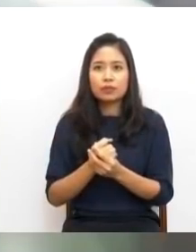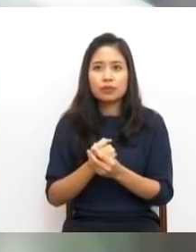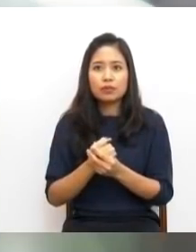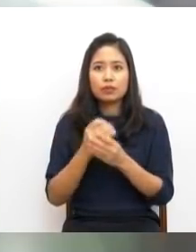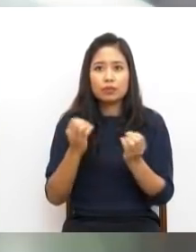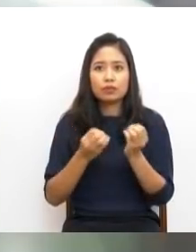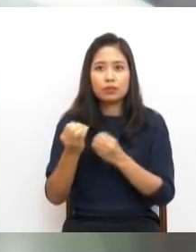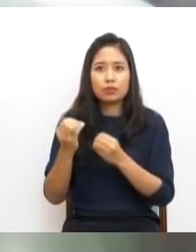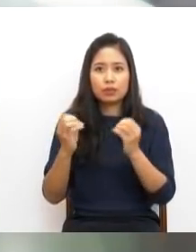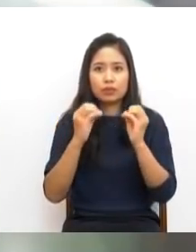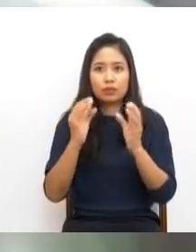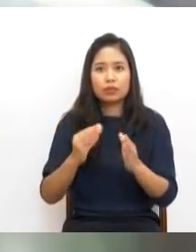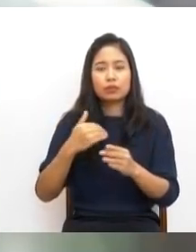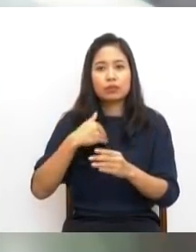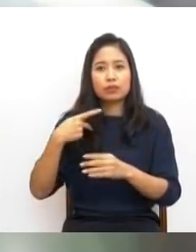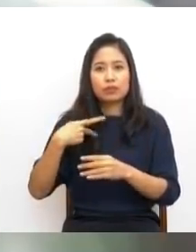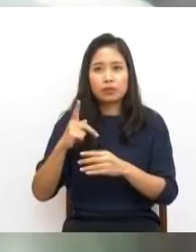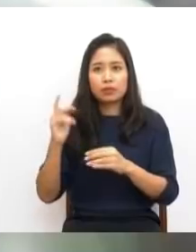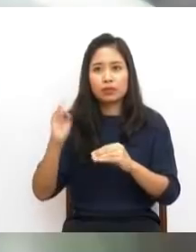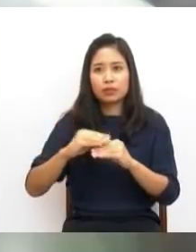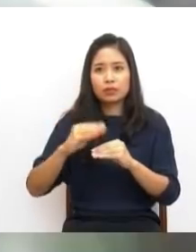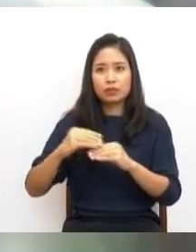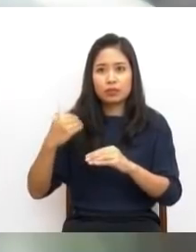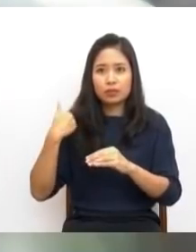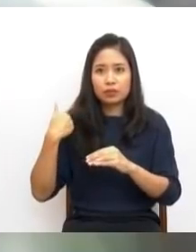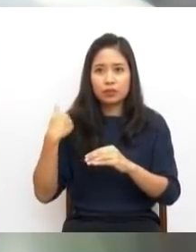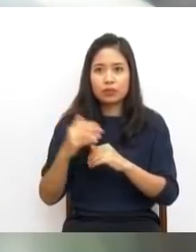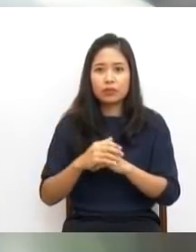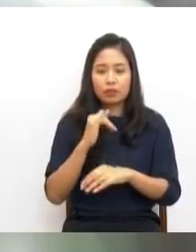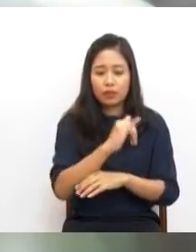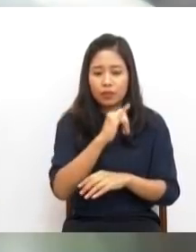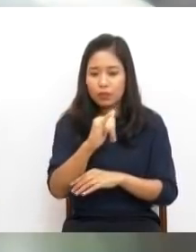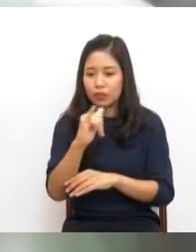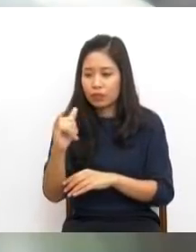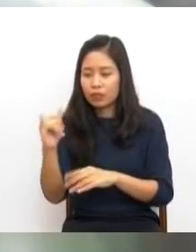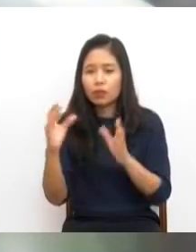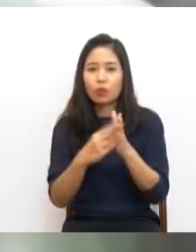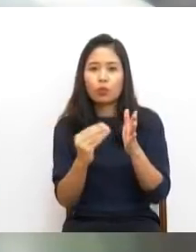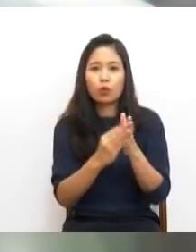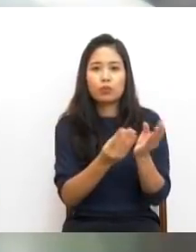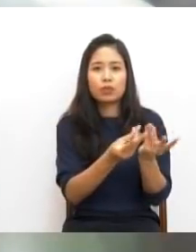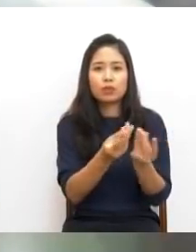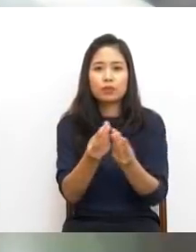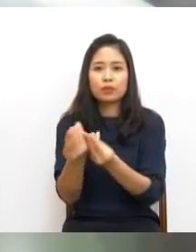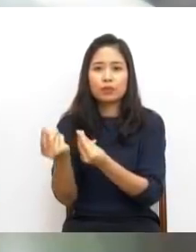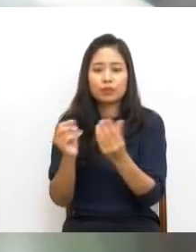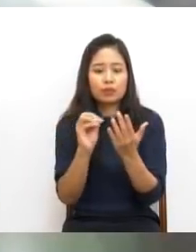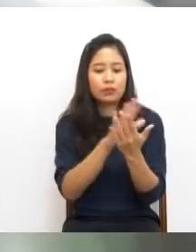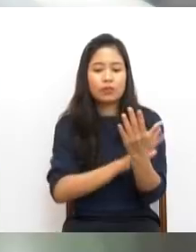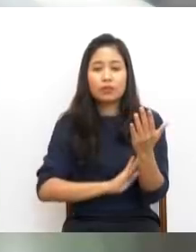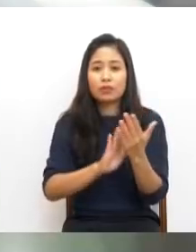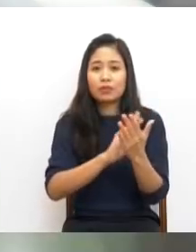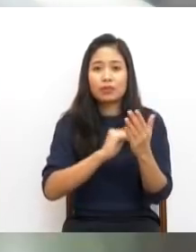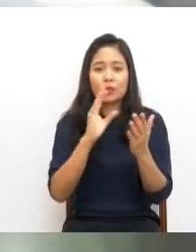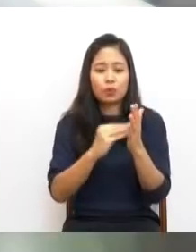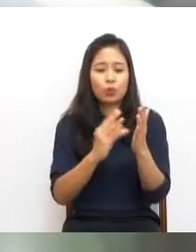ให้คุณครูได้ประโยชน์มากที่สุดอย่างเงี้ยครับผมโดยปกติเราก็จะลงพื้นที่ไปในแต่ละเขตพื้นที่ภูมิภาคหนึ่งก็